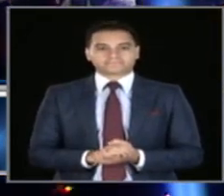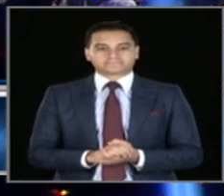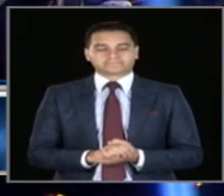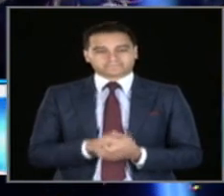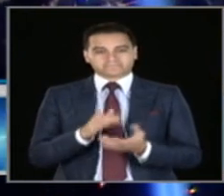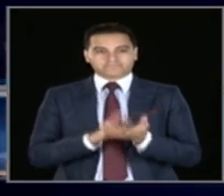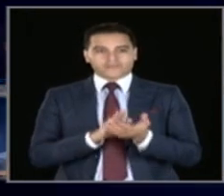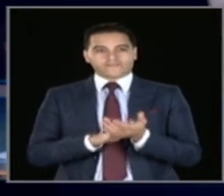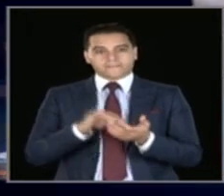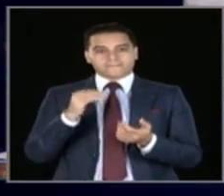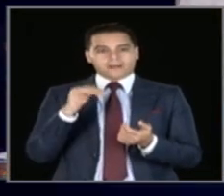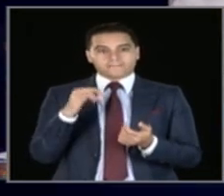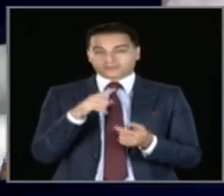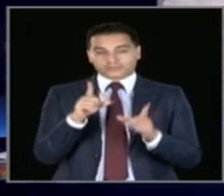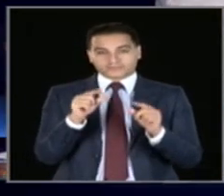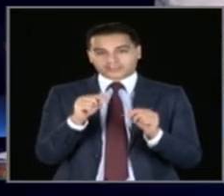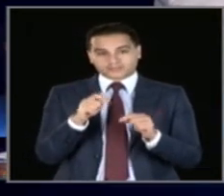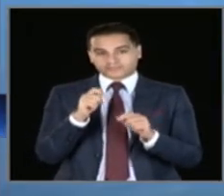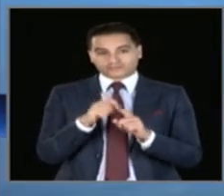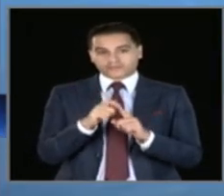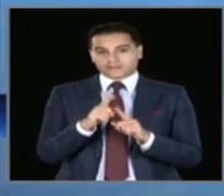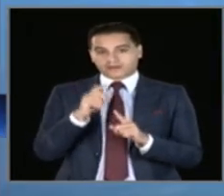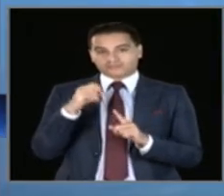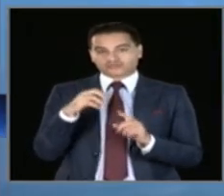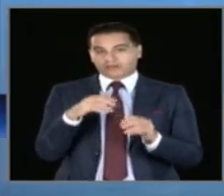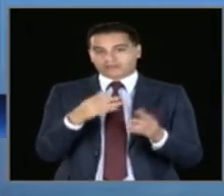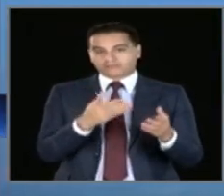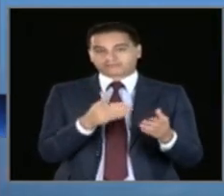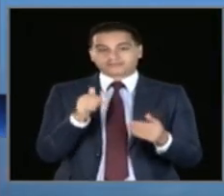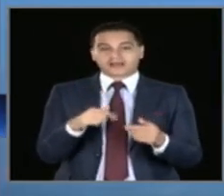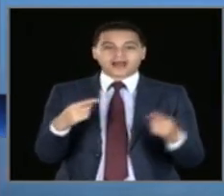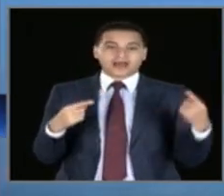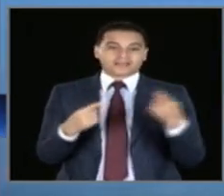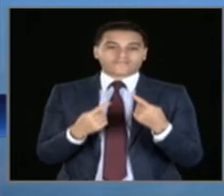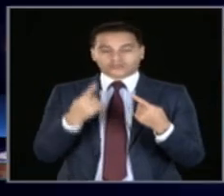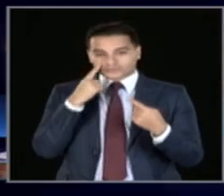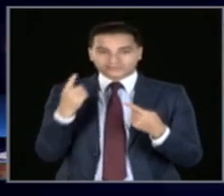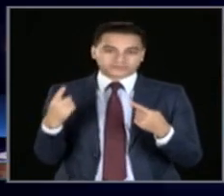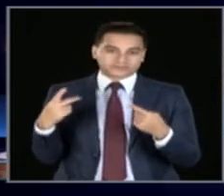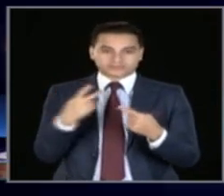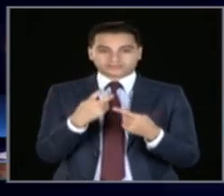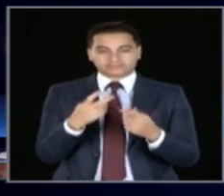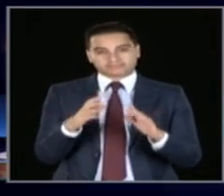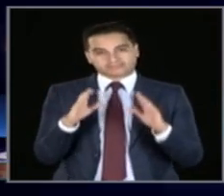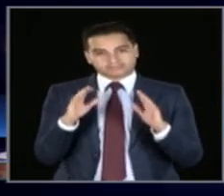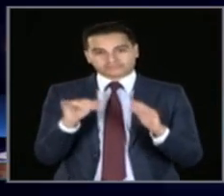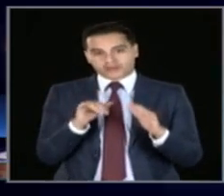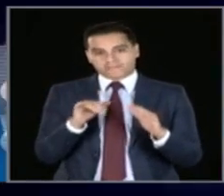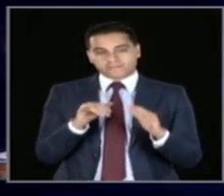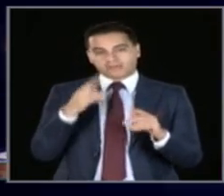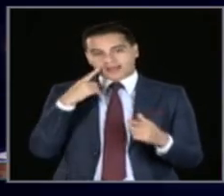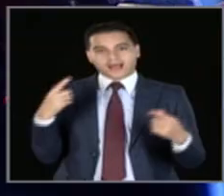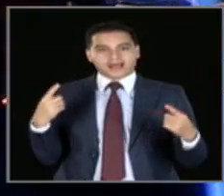برافو عليك يا محمد، معلق ما شاء الله. سيد، هدف بلا مقابل، محتاج تتعادل.